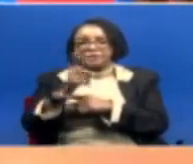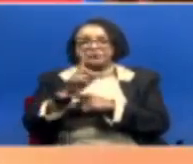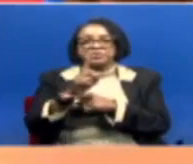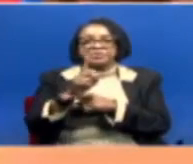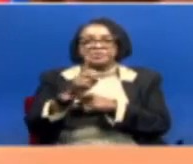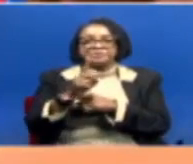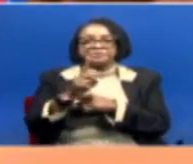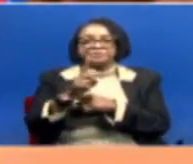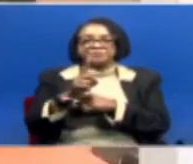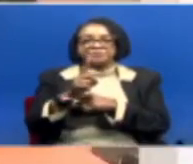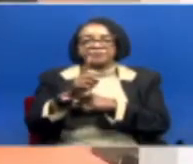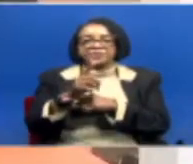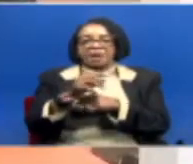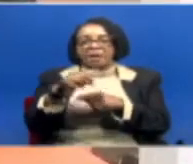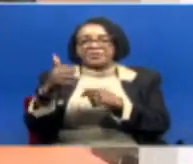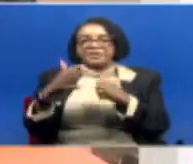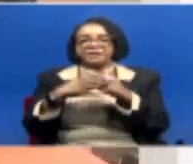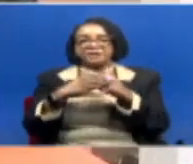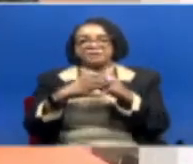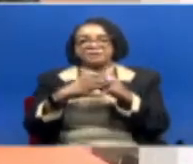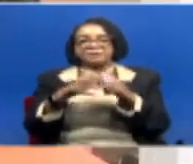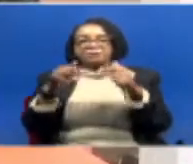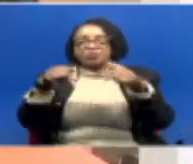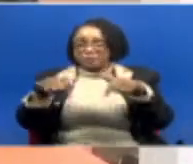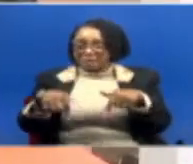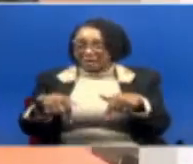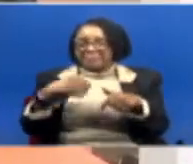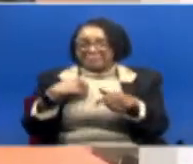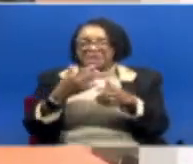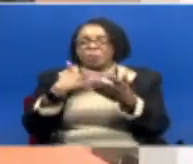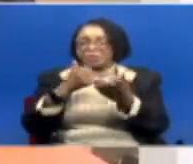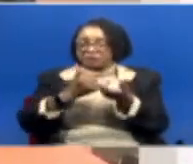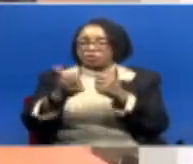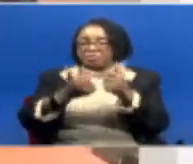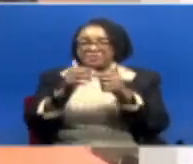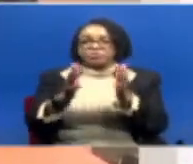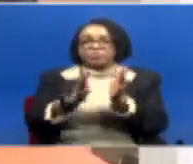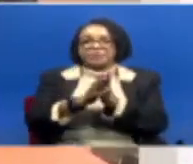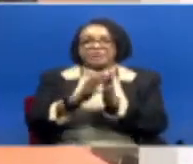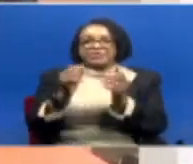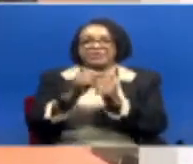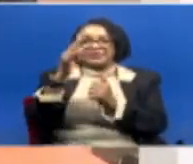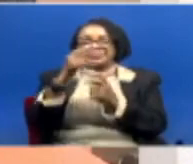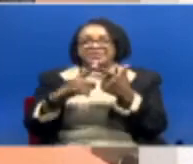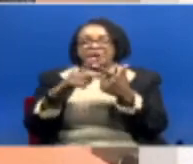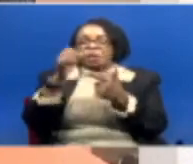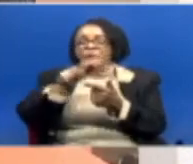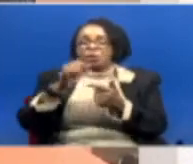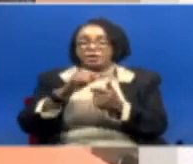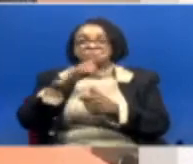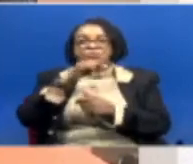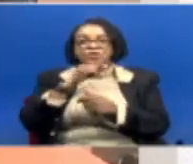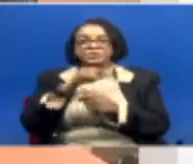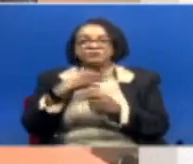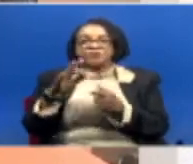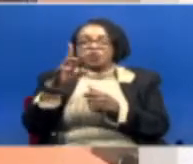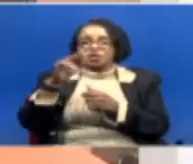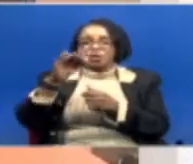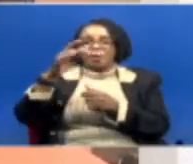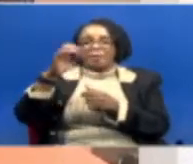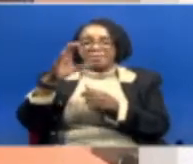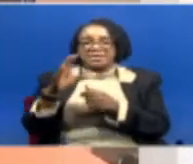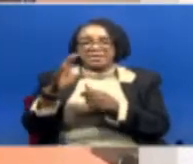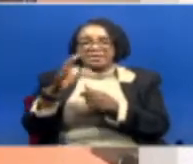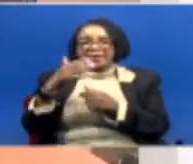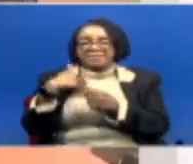pyramids na average 9 seconds. Leo hii nimejitolea kumenyana na kijana huyu wa miaka 13 katika mchezo huu wa Rubik's Cube na